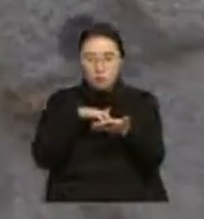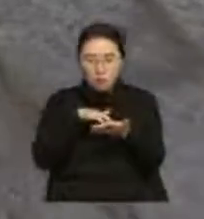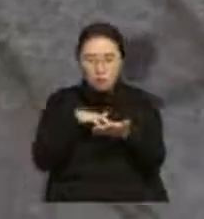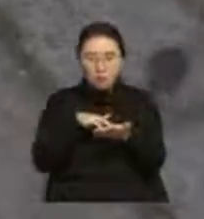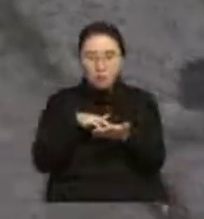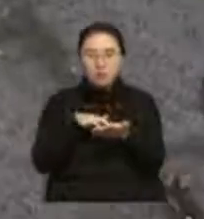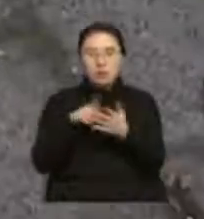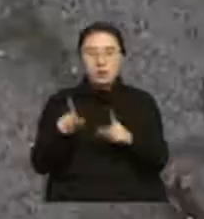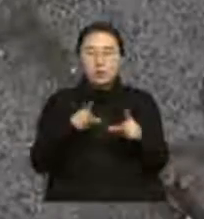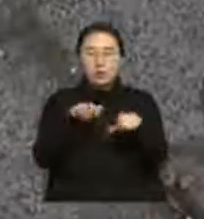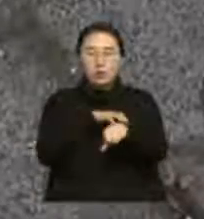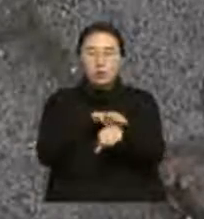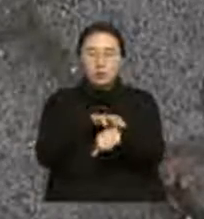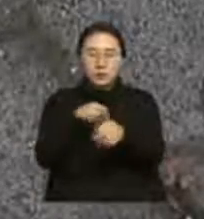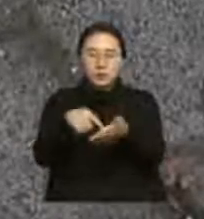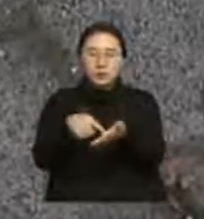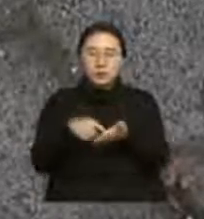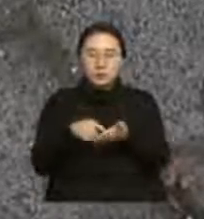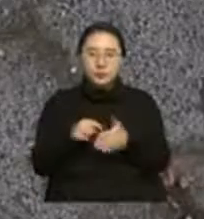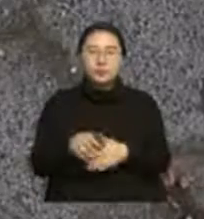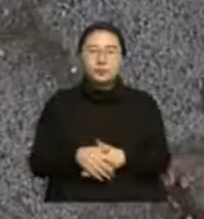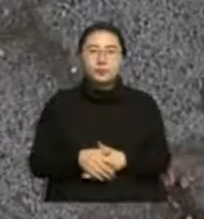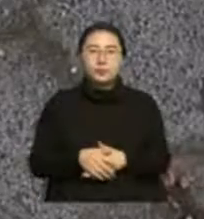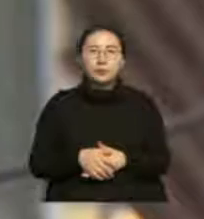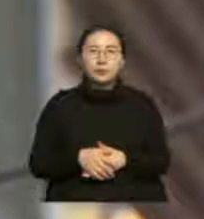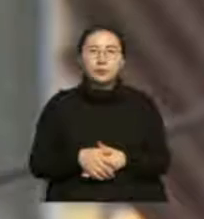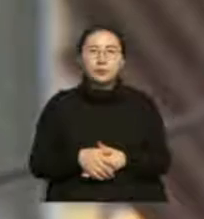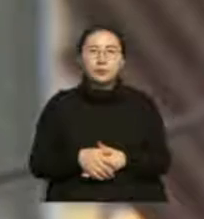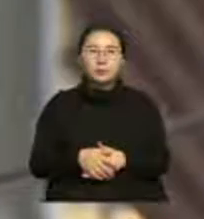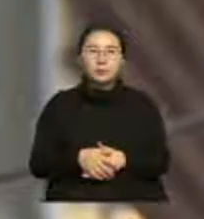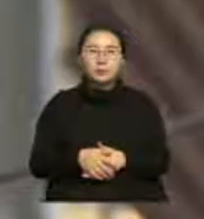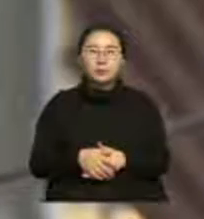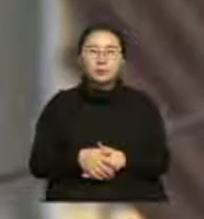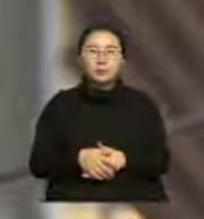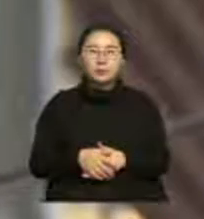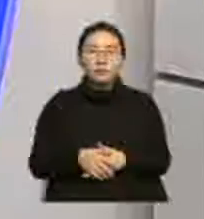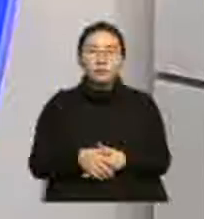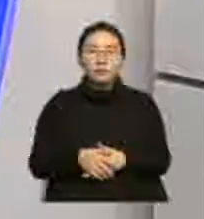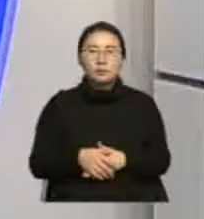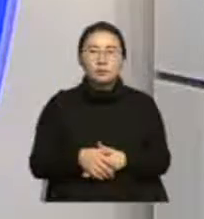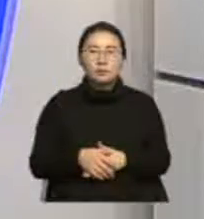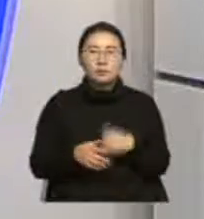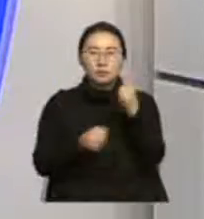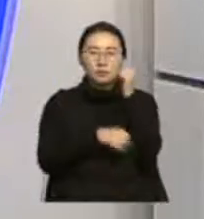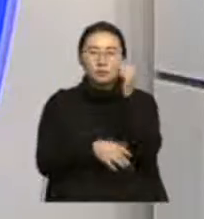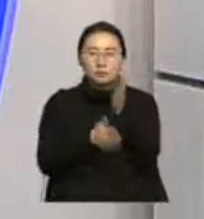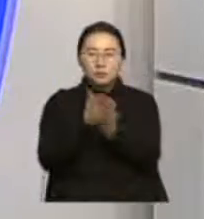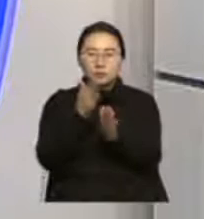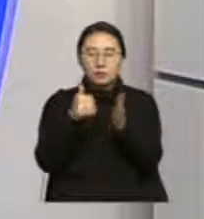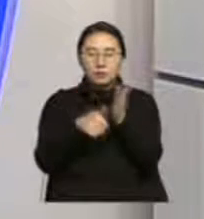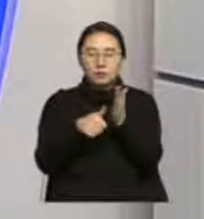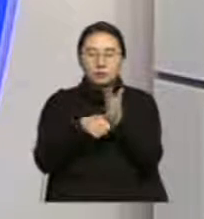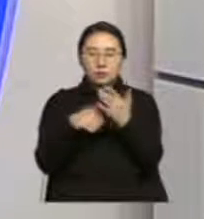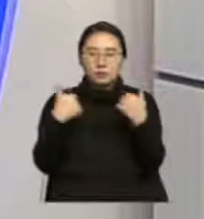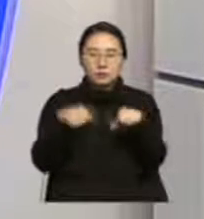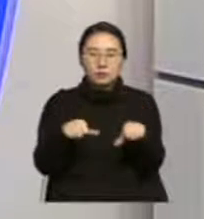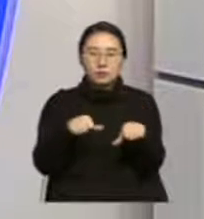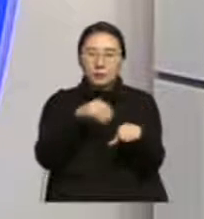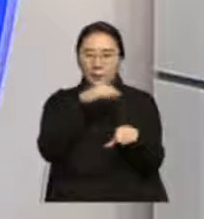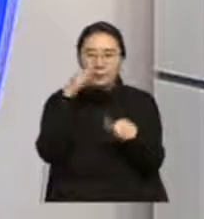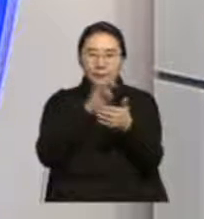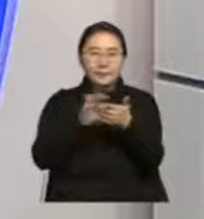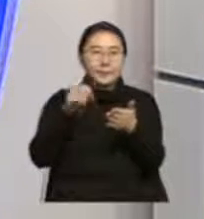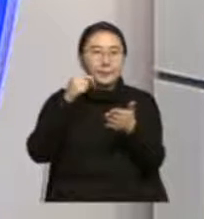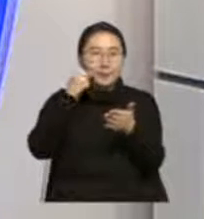등의 생활 불편 민원이 뒤를 이은 것으로 나타났습니다. 기반 시설물이 고장나거나 제대로 쓸 수